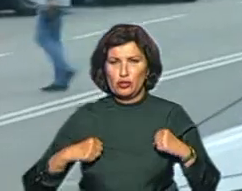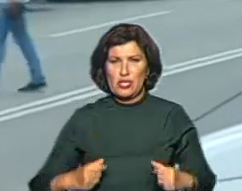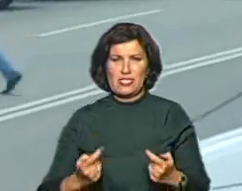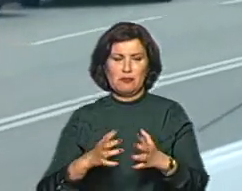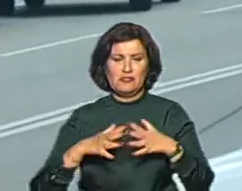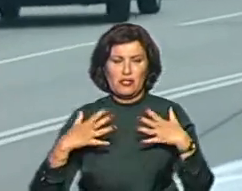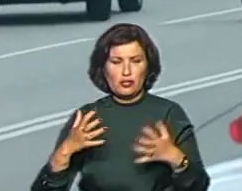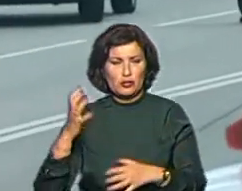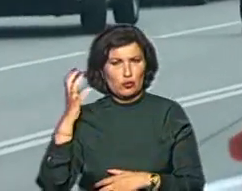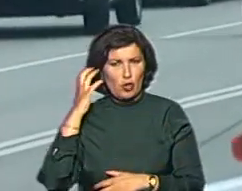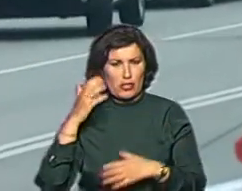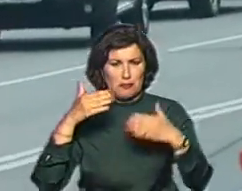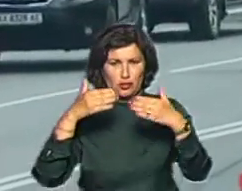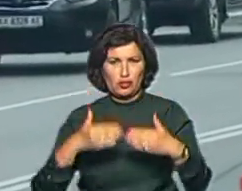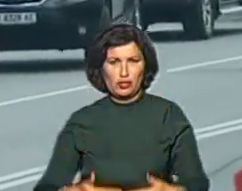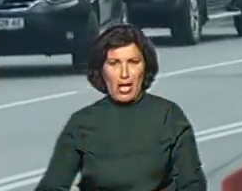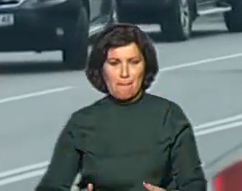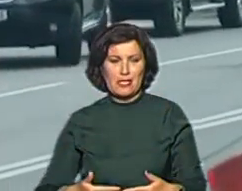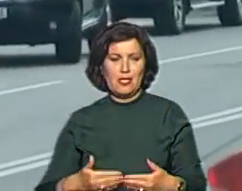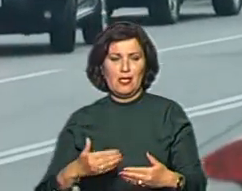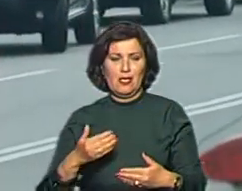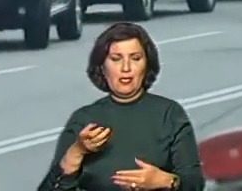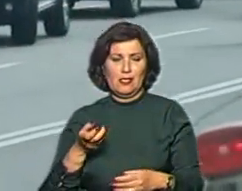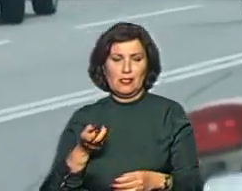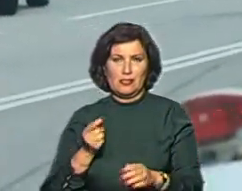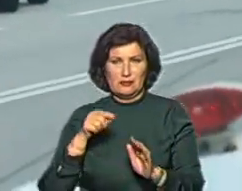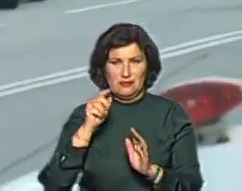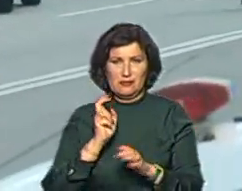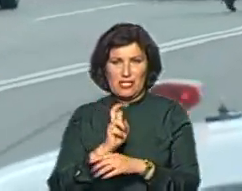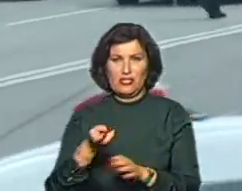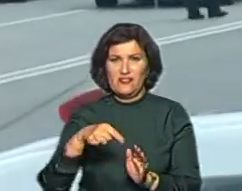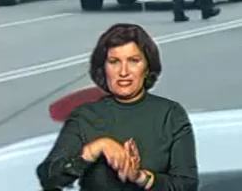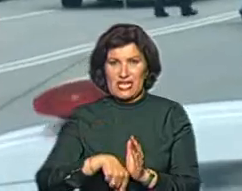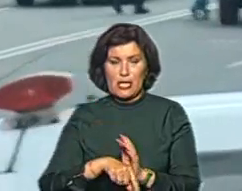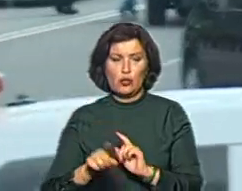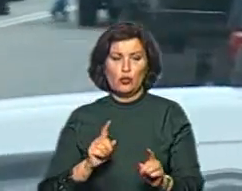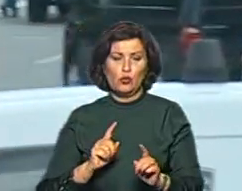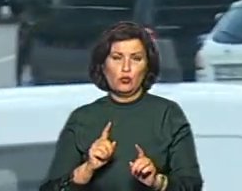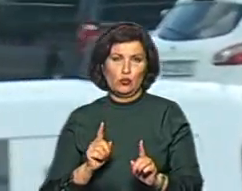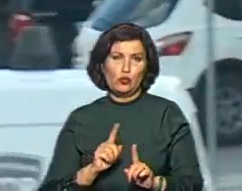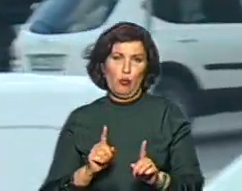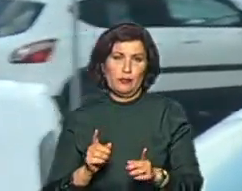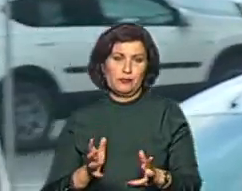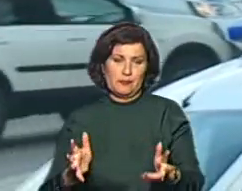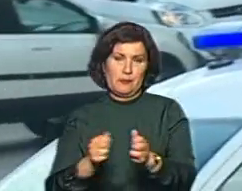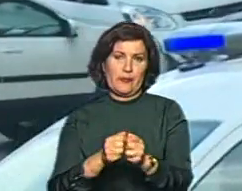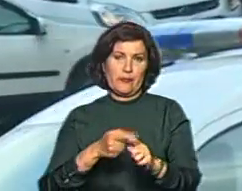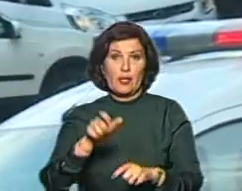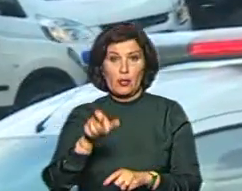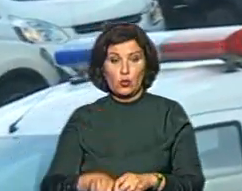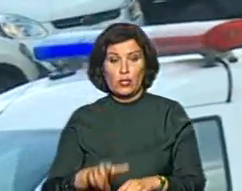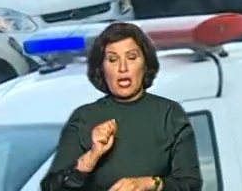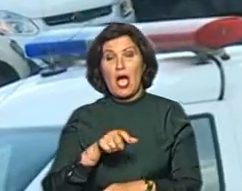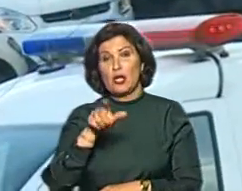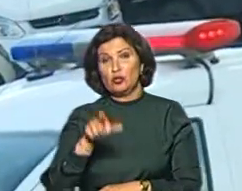чорними щитами, зайшли всередину, власне, для того, вочевидь, аби захопити цю людину. Ну, а